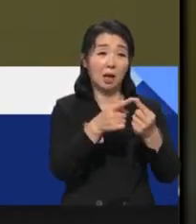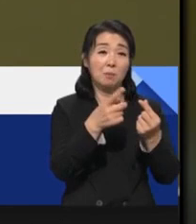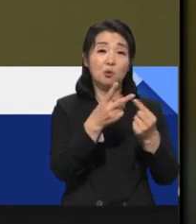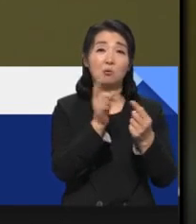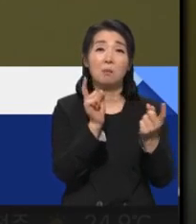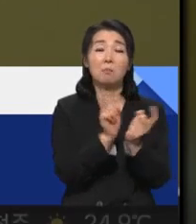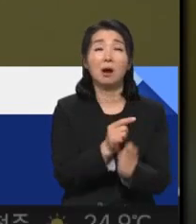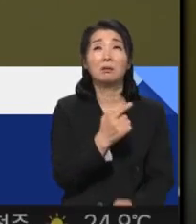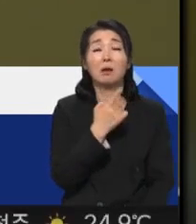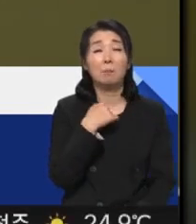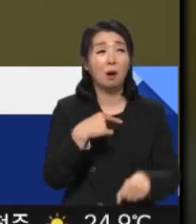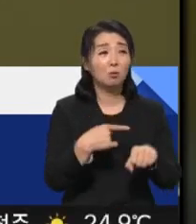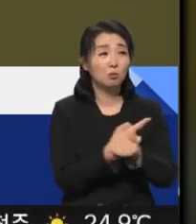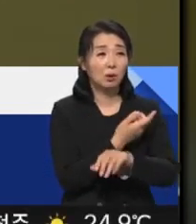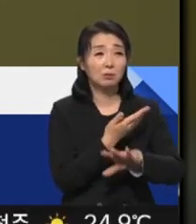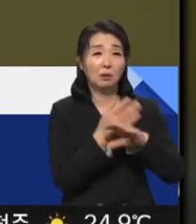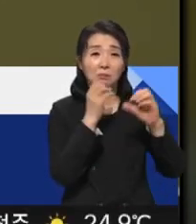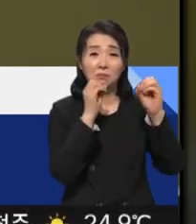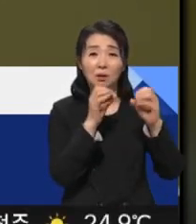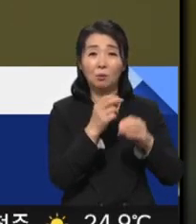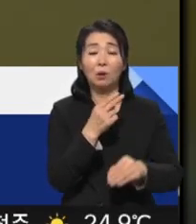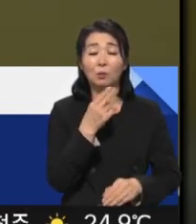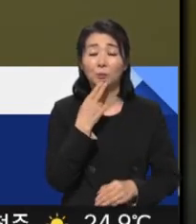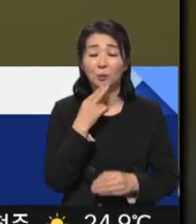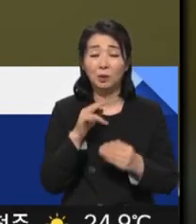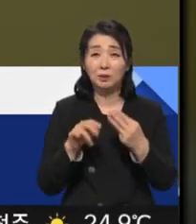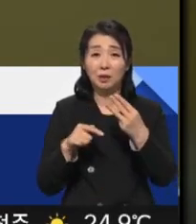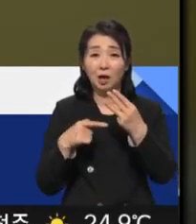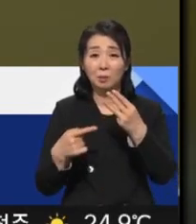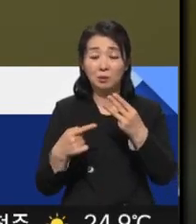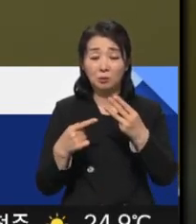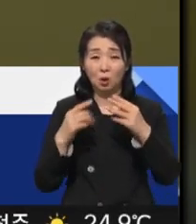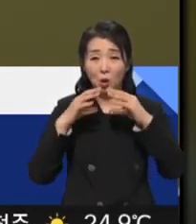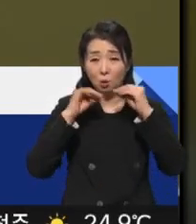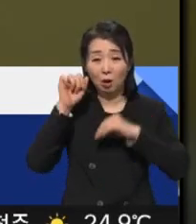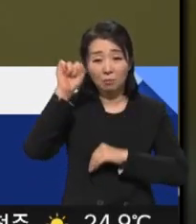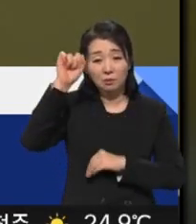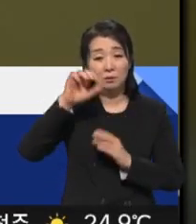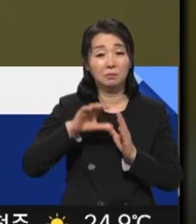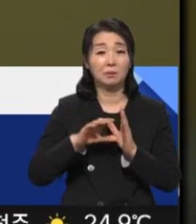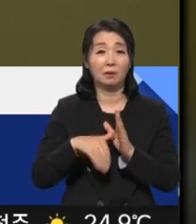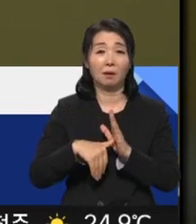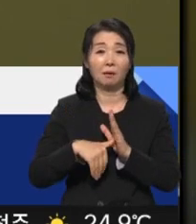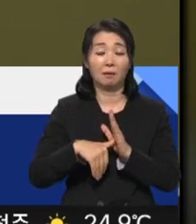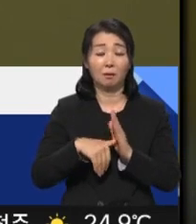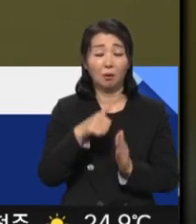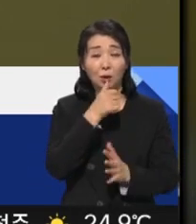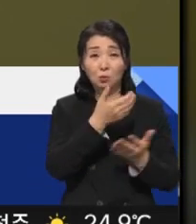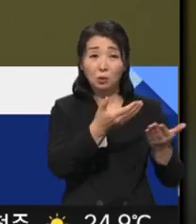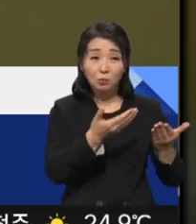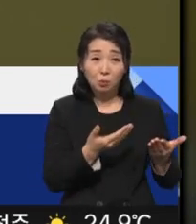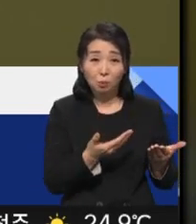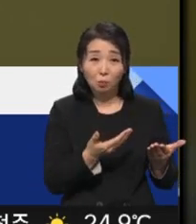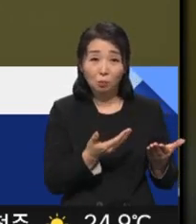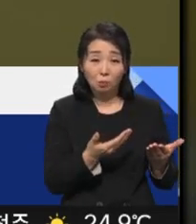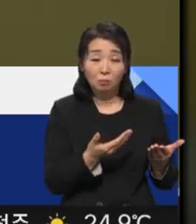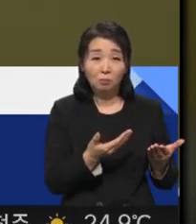것 외에는 아무런 교류가 없어요. 3.1절 광화문 집회에 소개를 해주겠다고